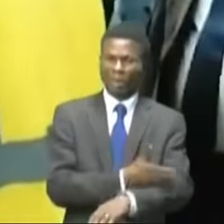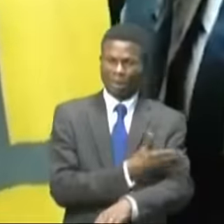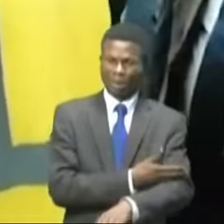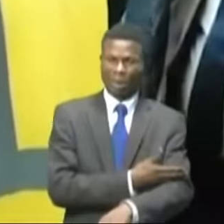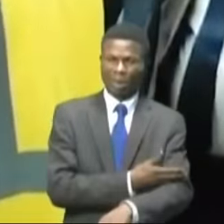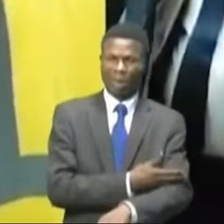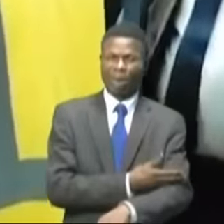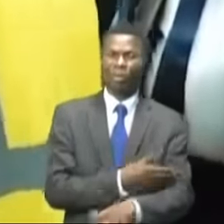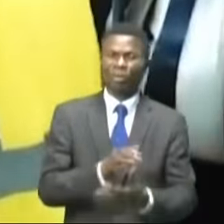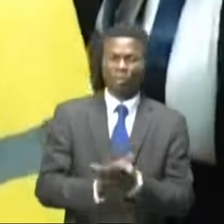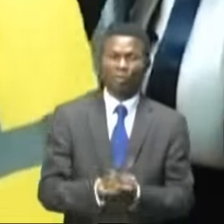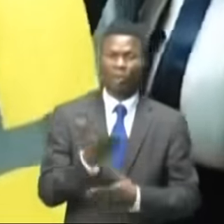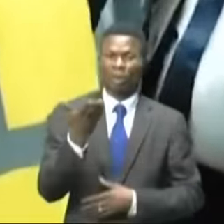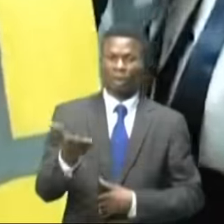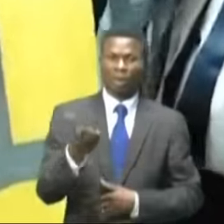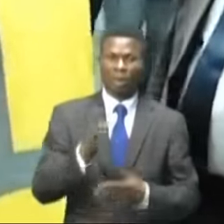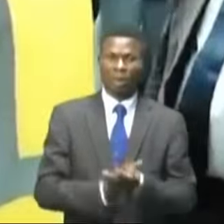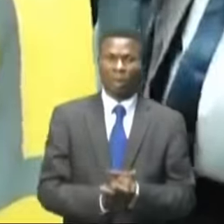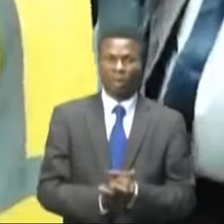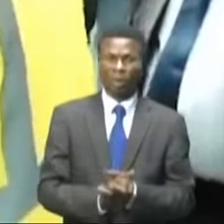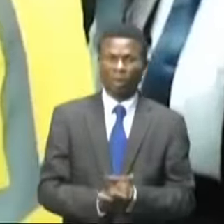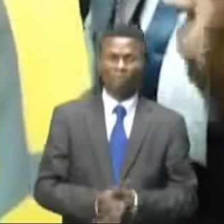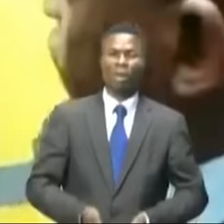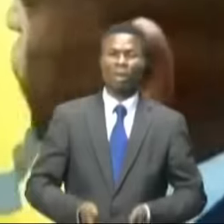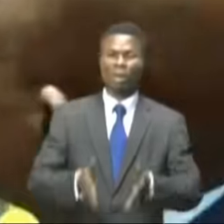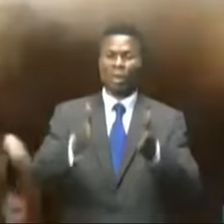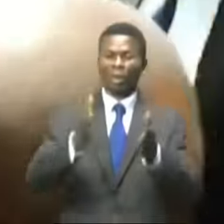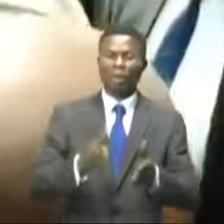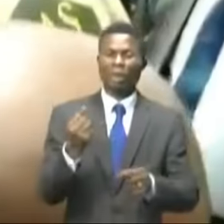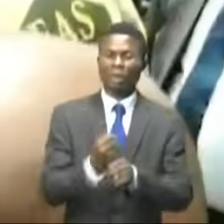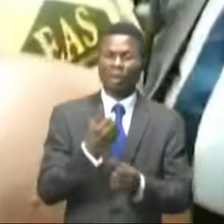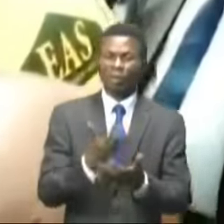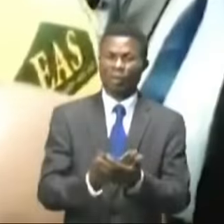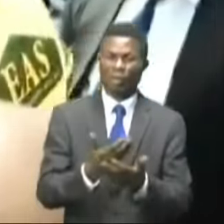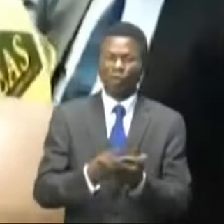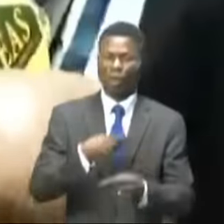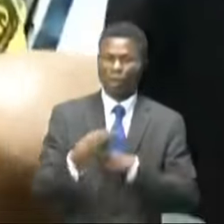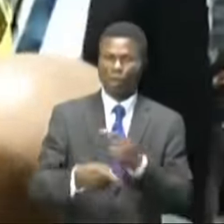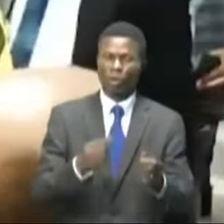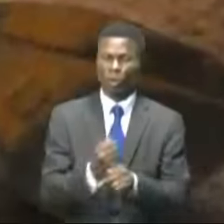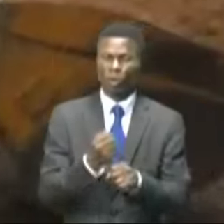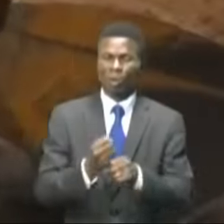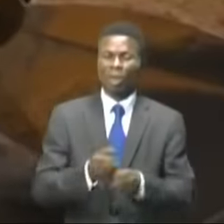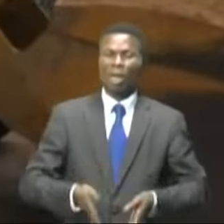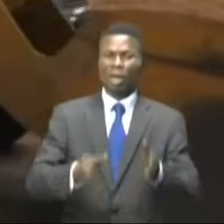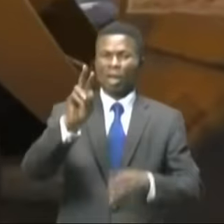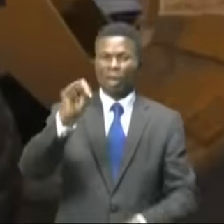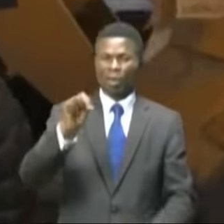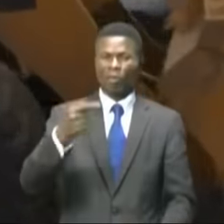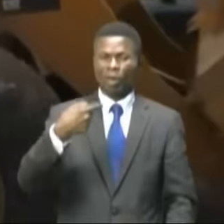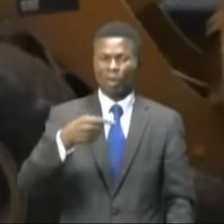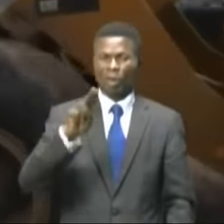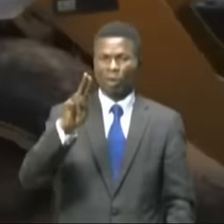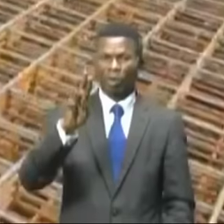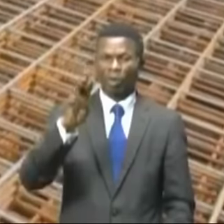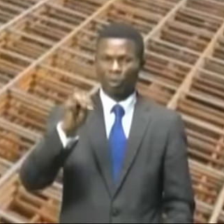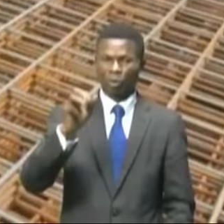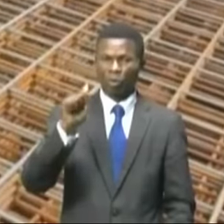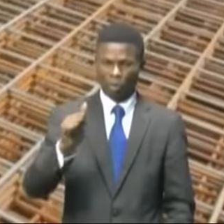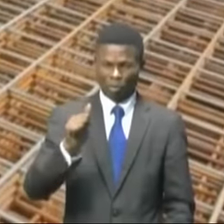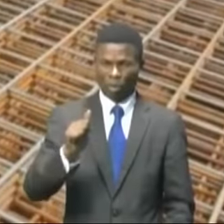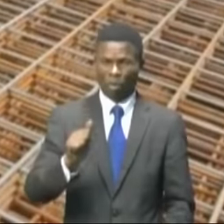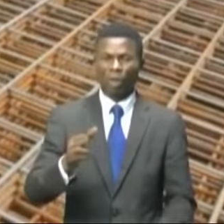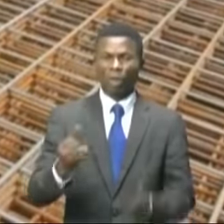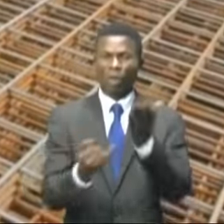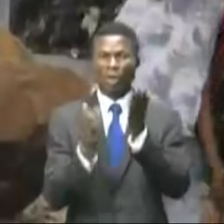délais. Il s'est agi d'un véritable coup d'accélérateur donné aux travaux de l'avenue Nguma. Nuit et jour, les ouvriers et